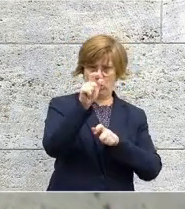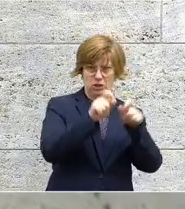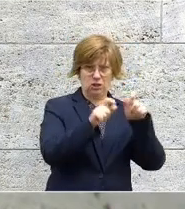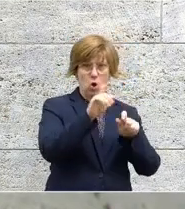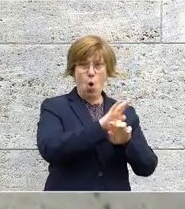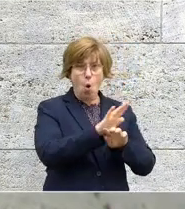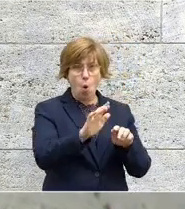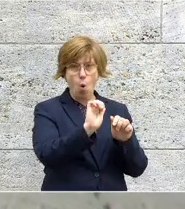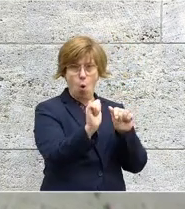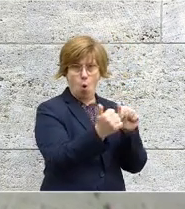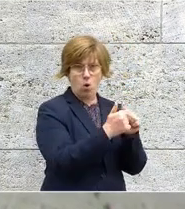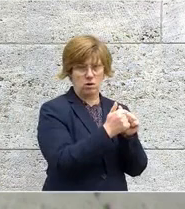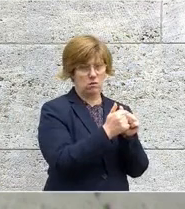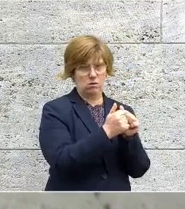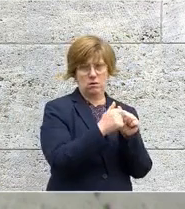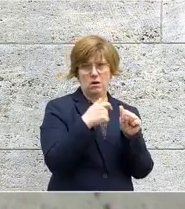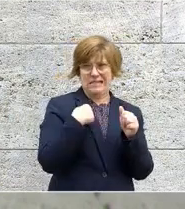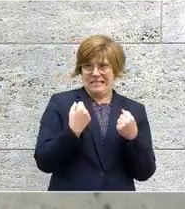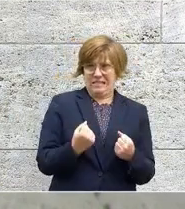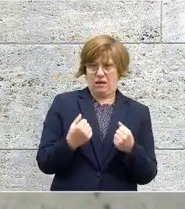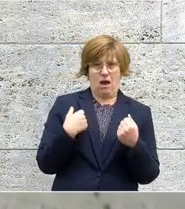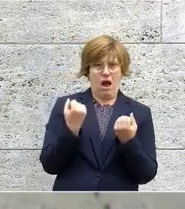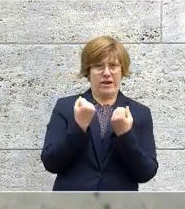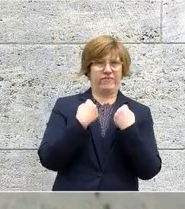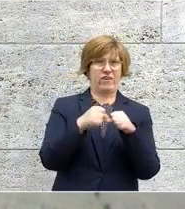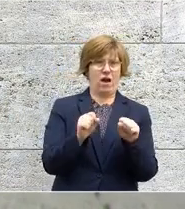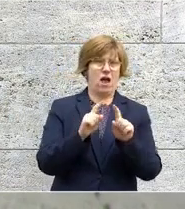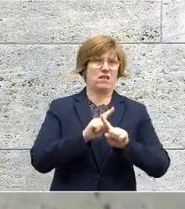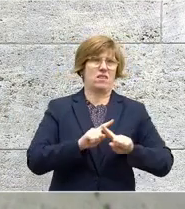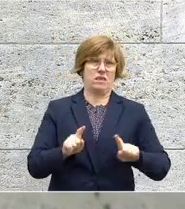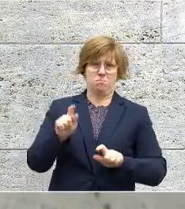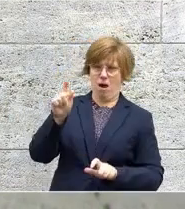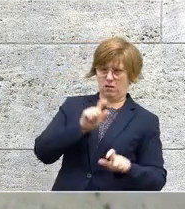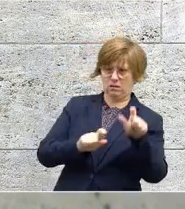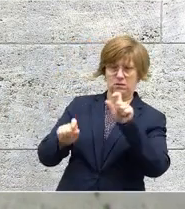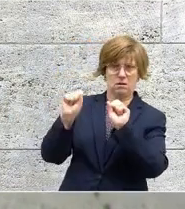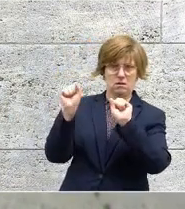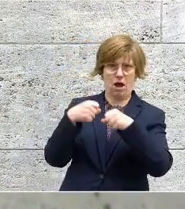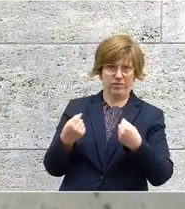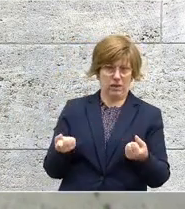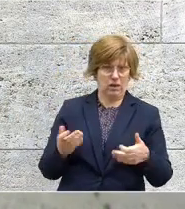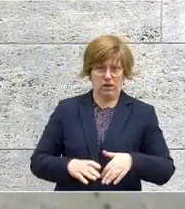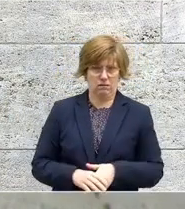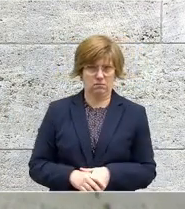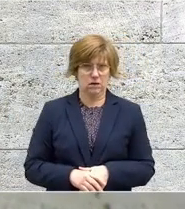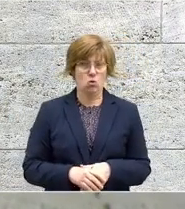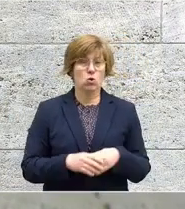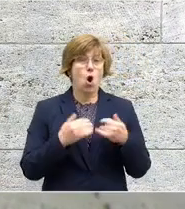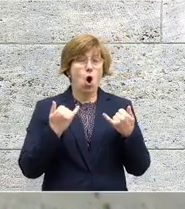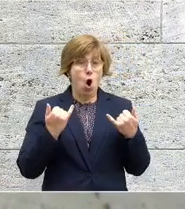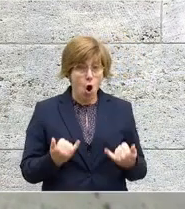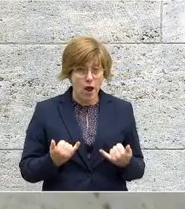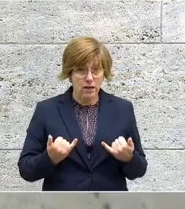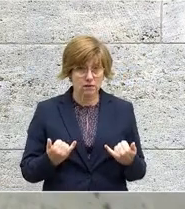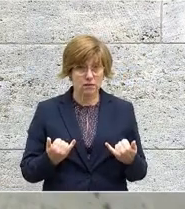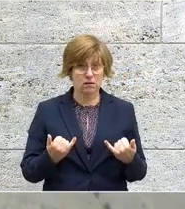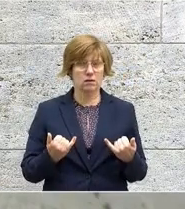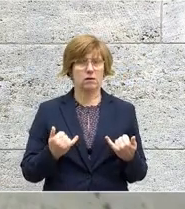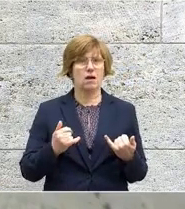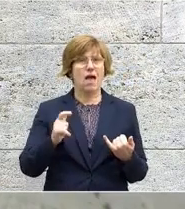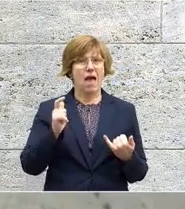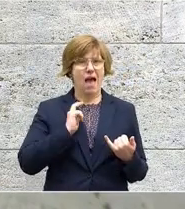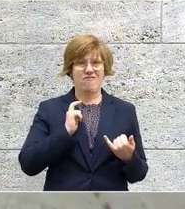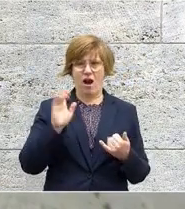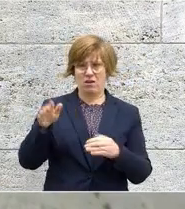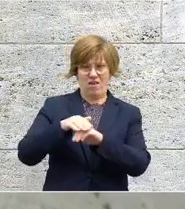ohne deren Beistand wir unsere Sicherheit und Freiheit niemals hätten verteidigen können. Und heute